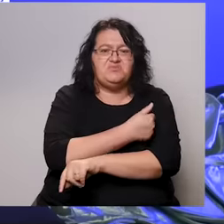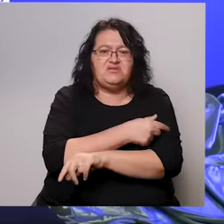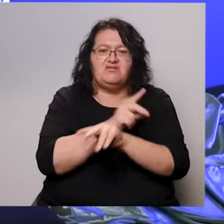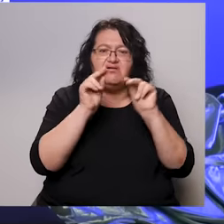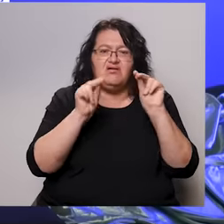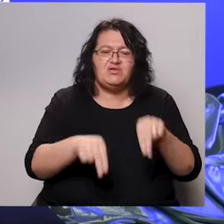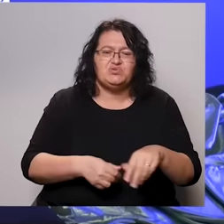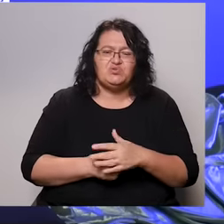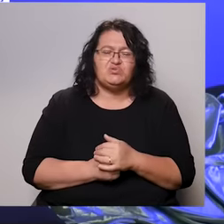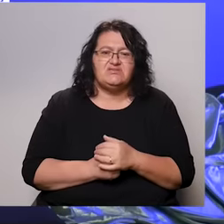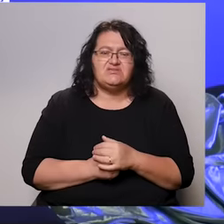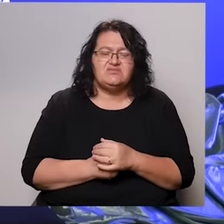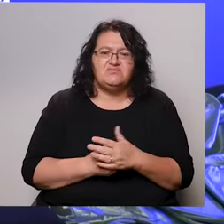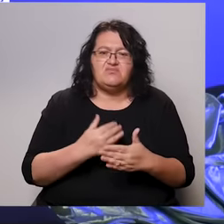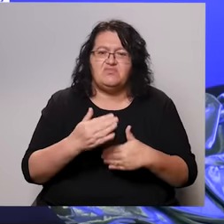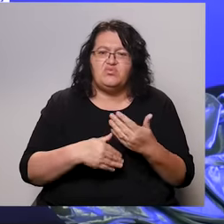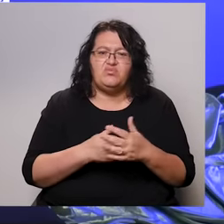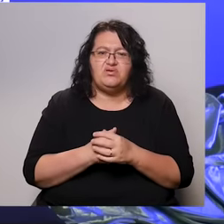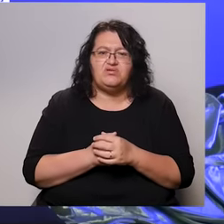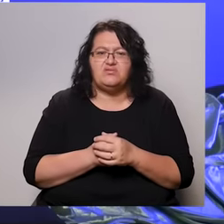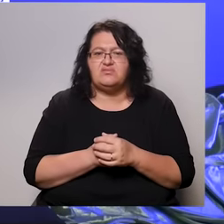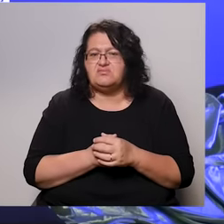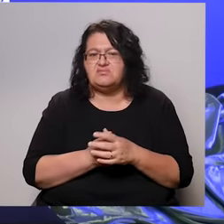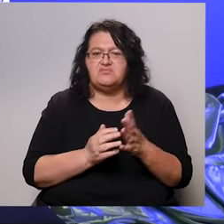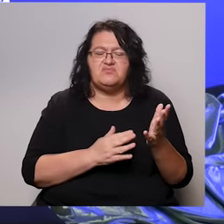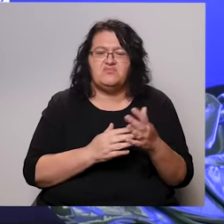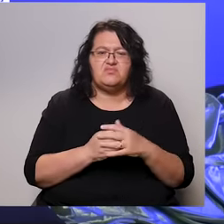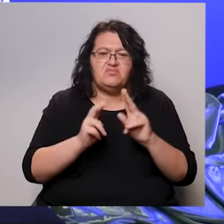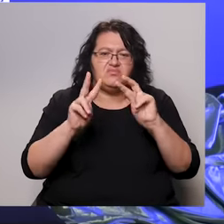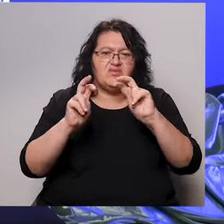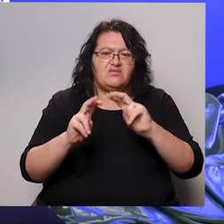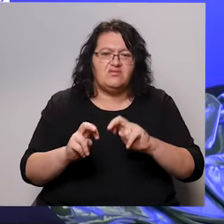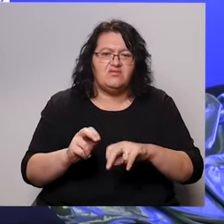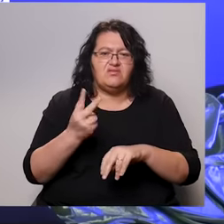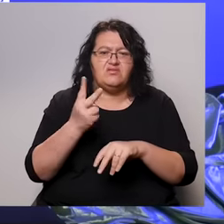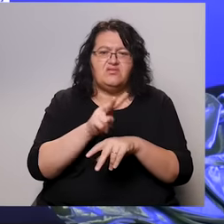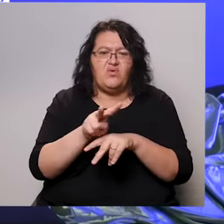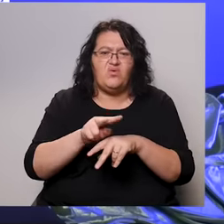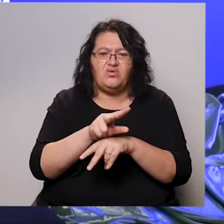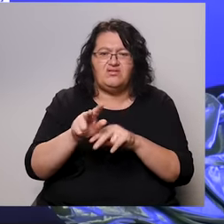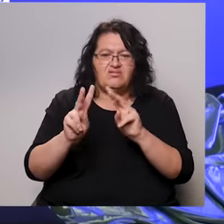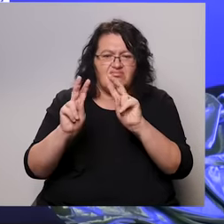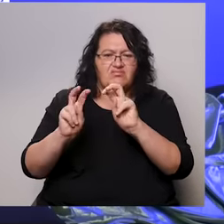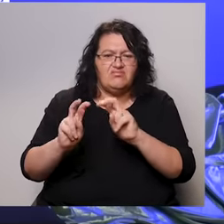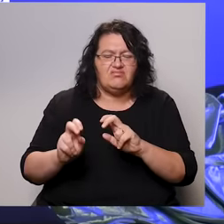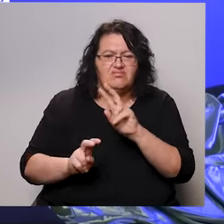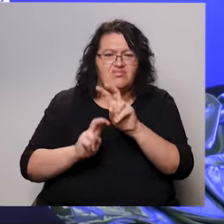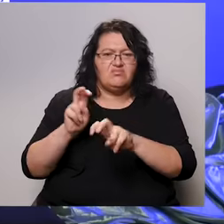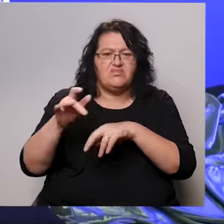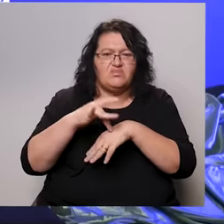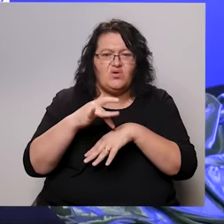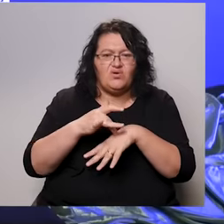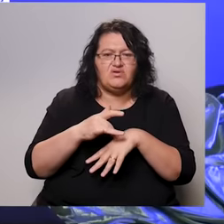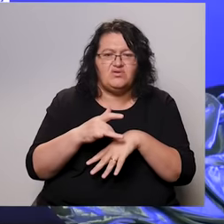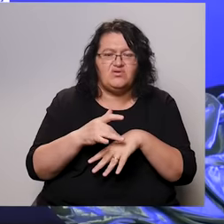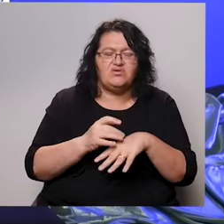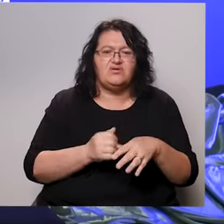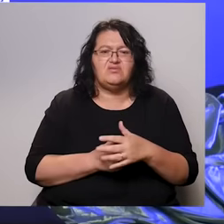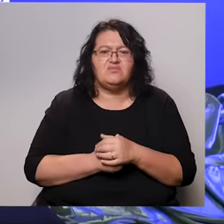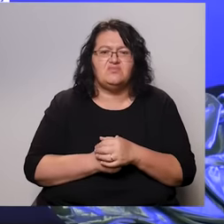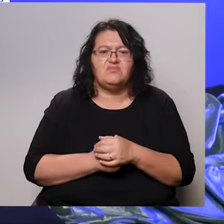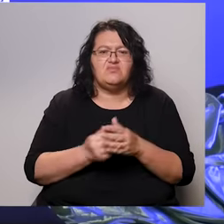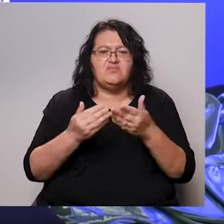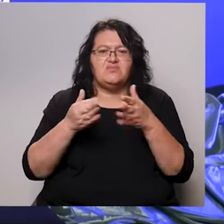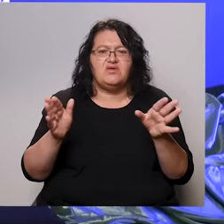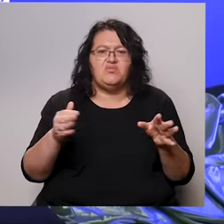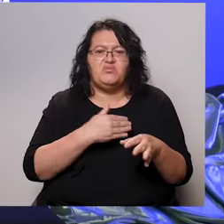spital, după o examinare de 2-3 ore, cât i-au făcut examinările, au